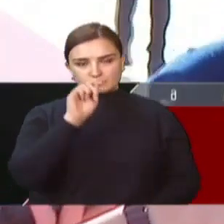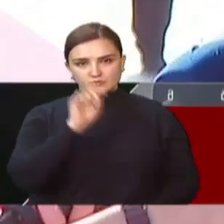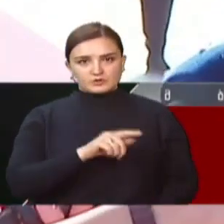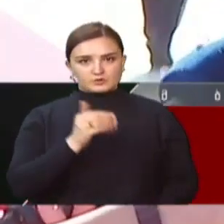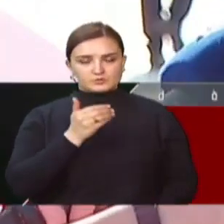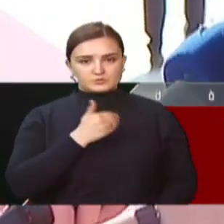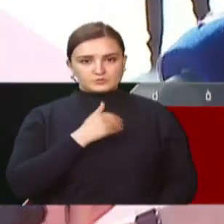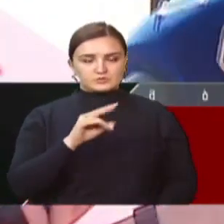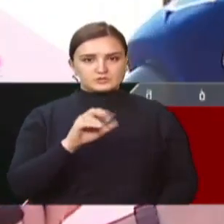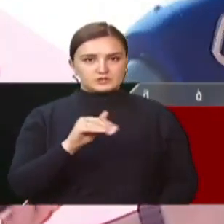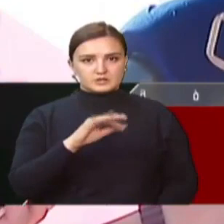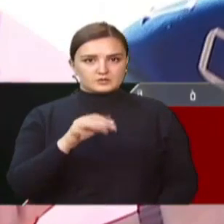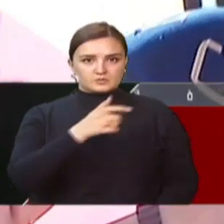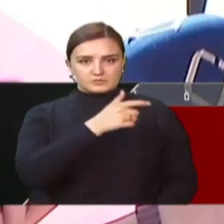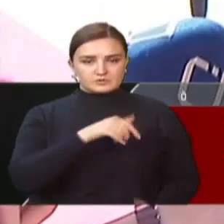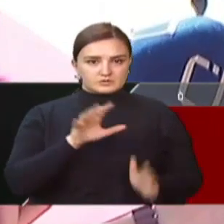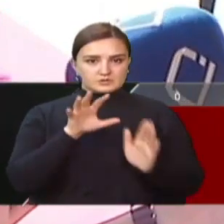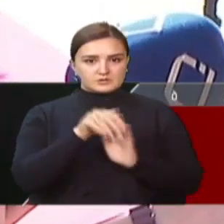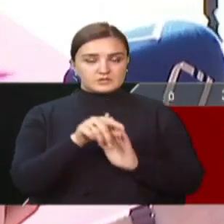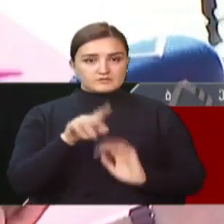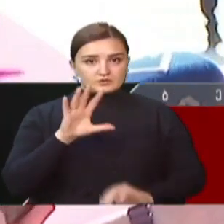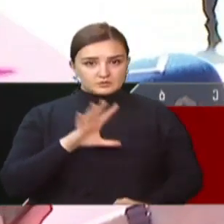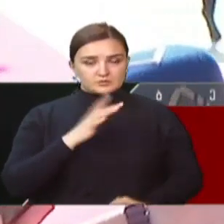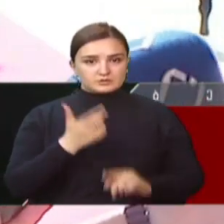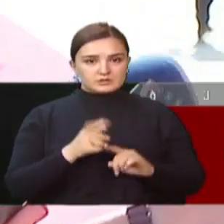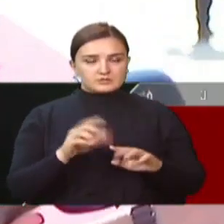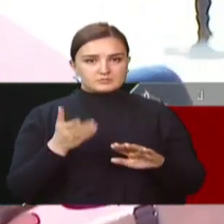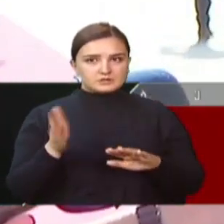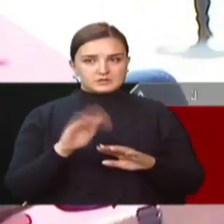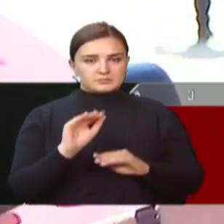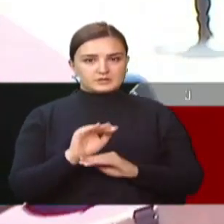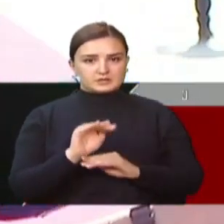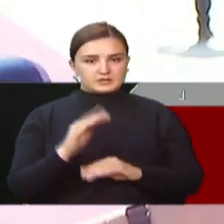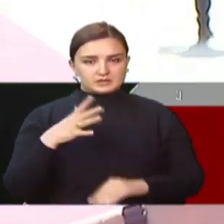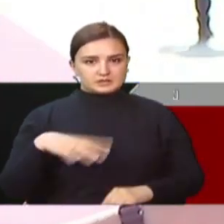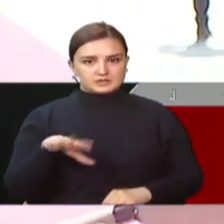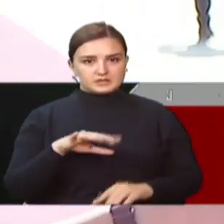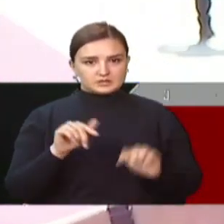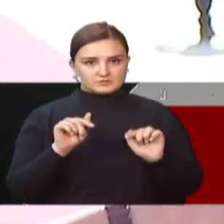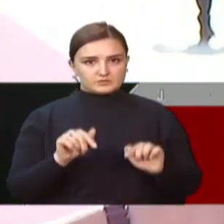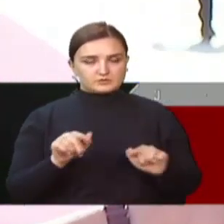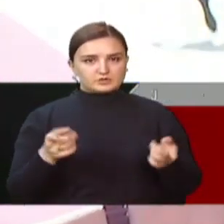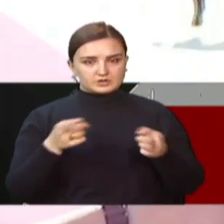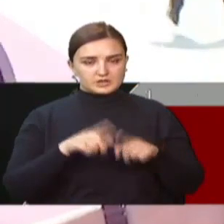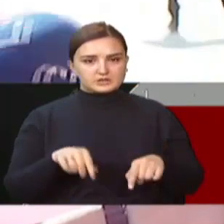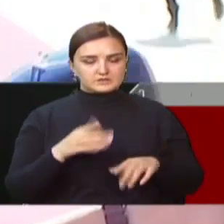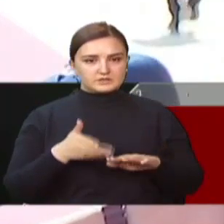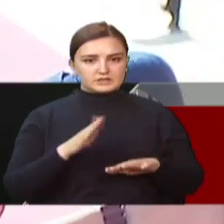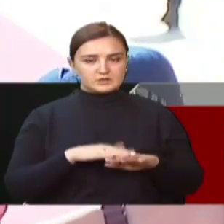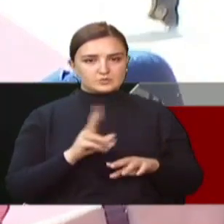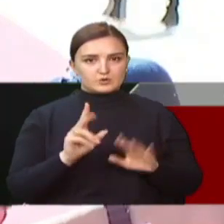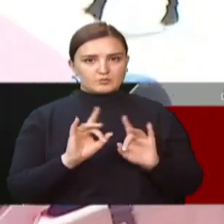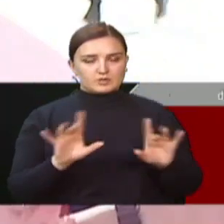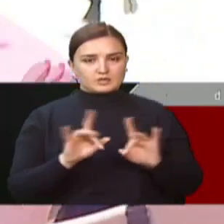სურს გახდეს ნატოს წევრი რასაც მოყვა ძალიან ძაფი კრიტიკა საქართველოსში ასევე კრიტიკული